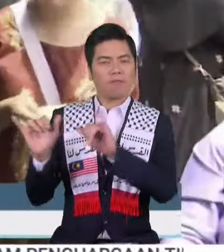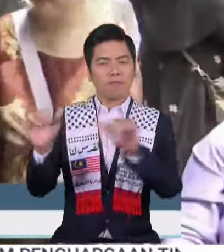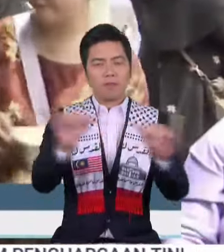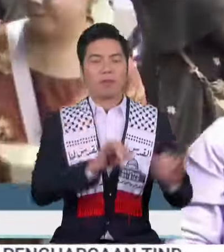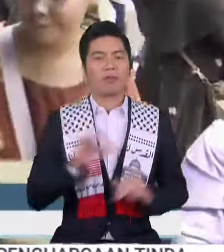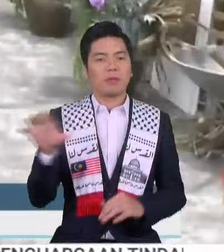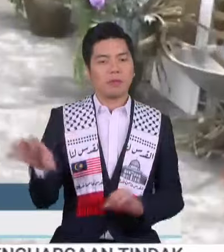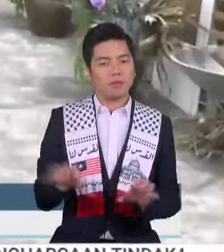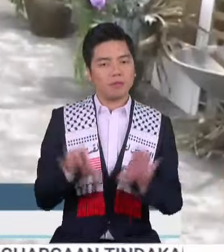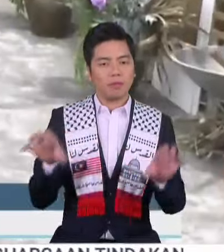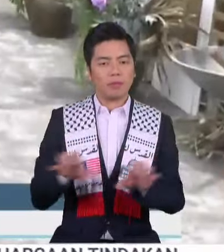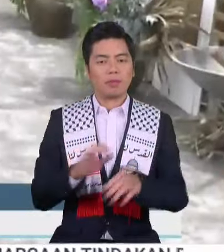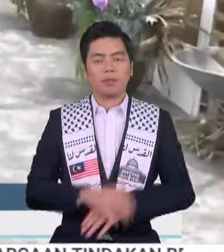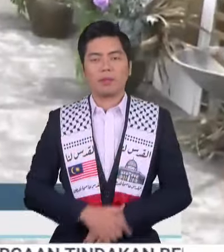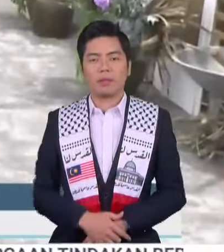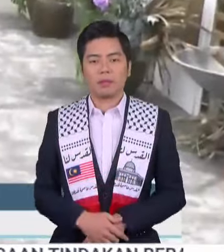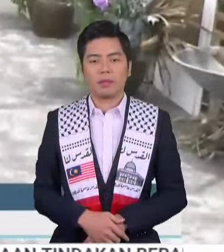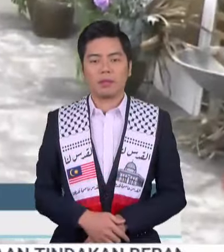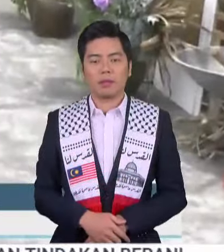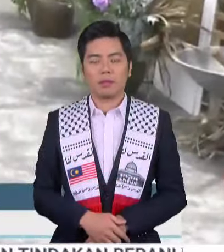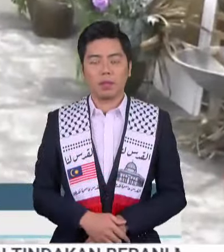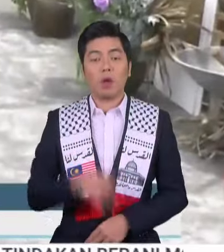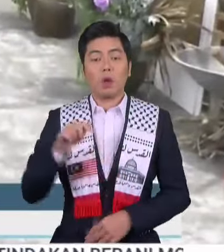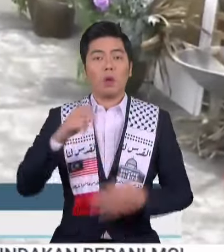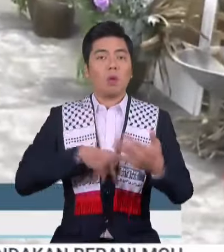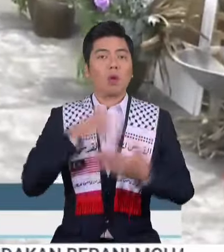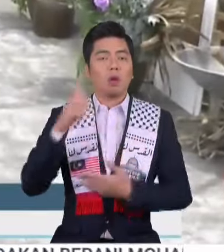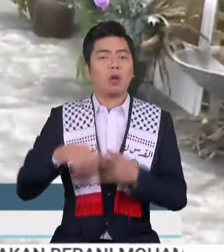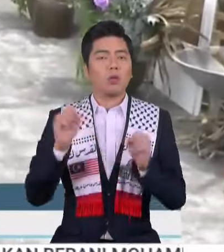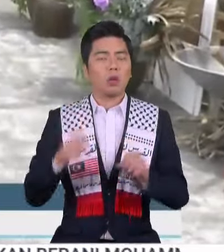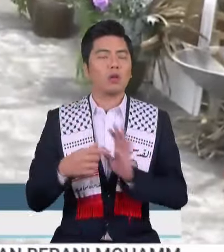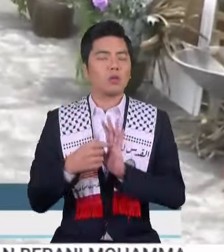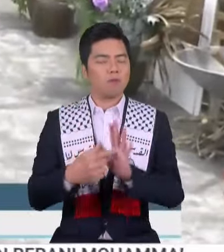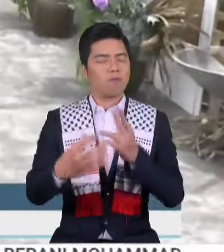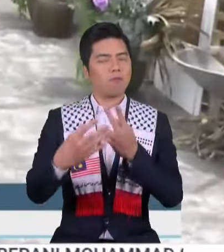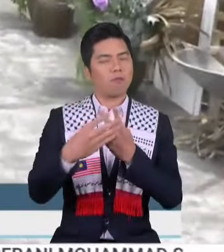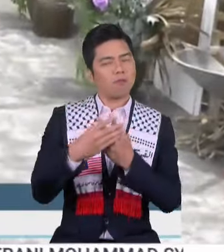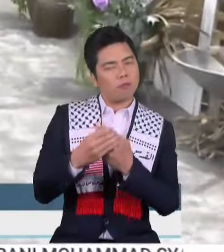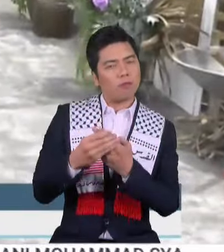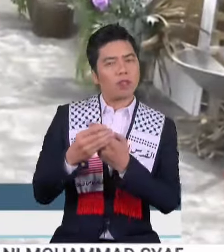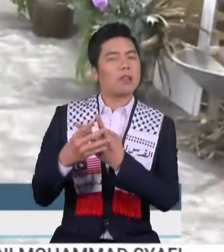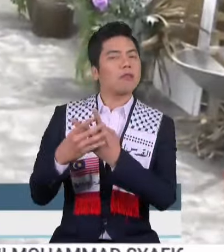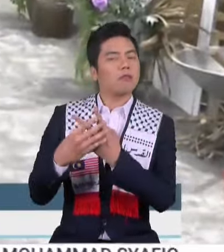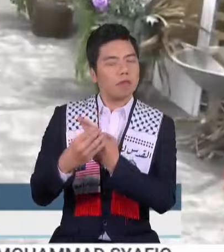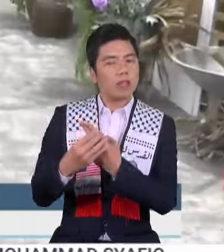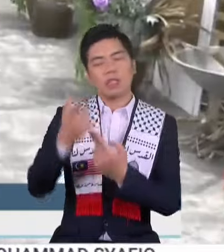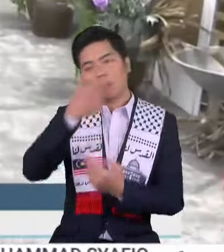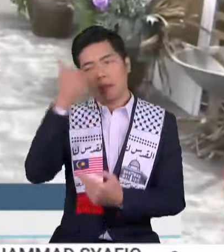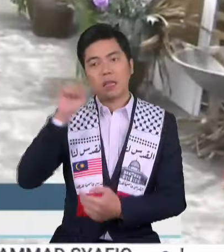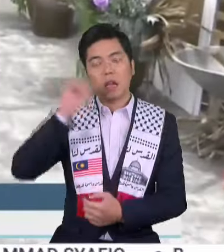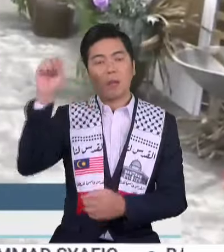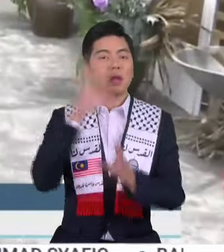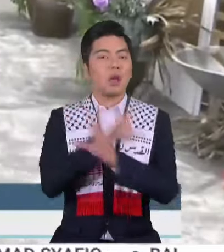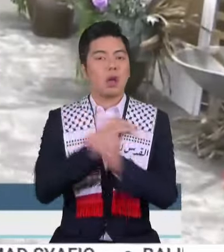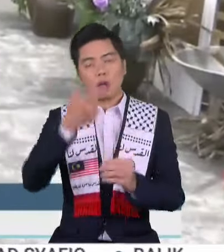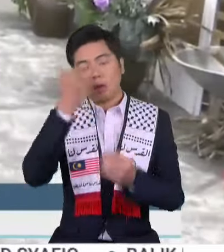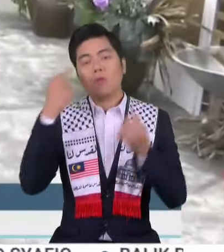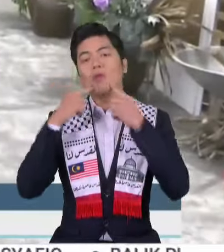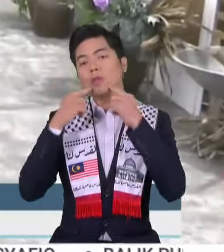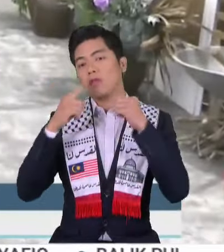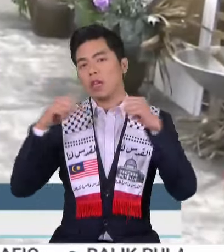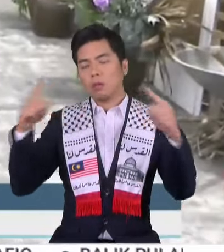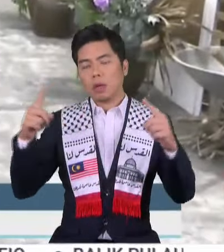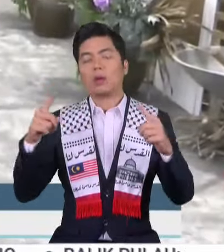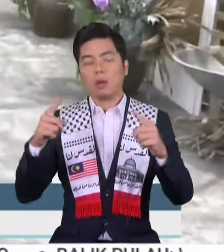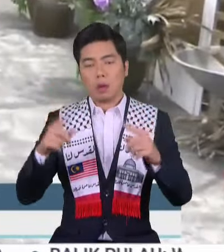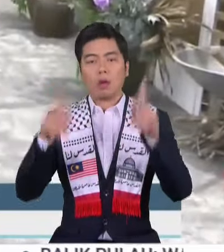sama-sama. Program ini dapat menyatukan perpaduanlah di antara kaum kerana Sabah dan Sarawak ni memang terkenal dengan kaum